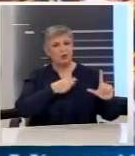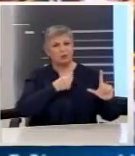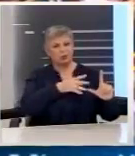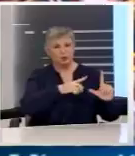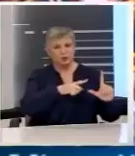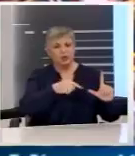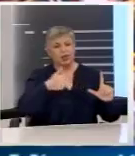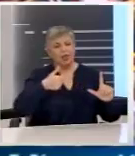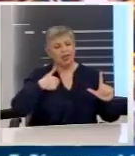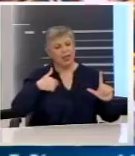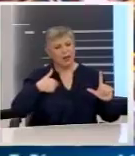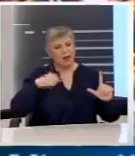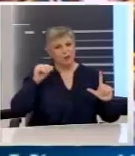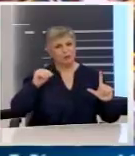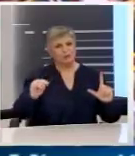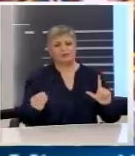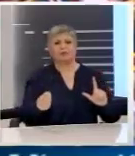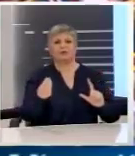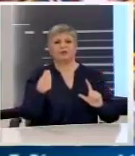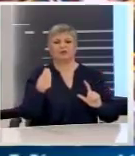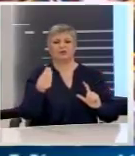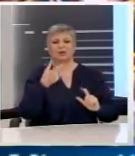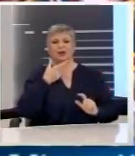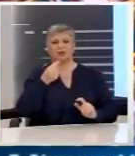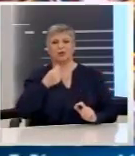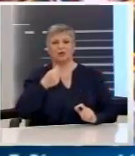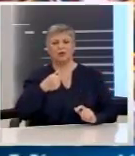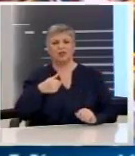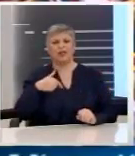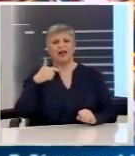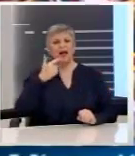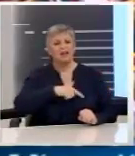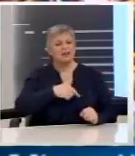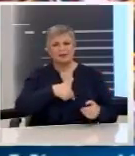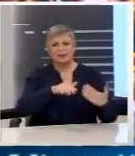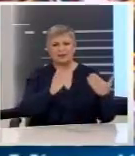σύστημα. Δεν προσφέρεται καλές υπηρεσίες στον τόπο,